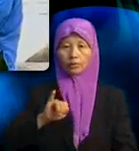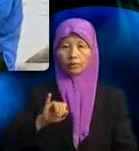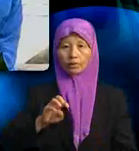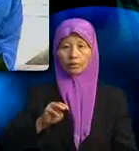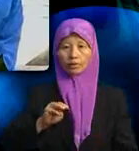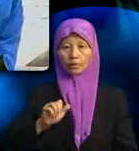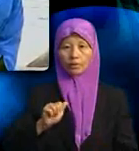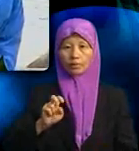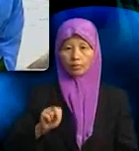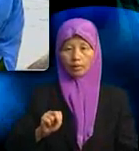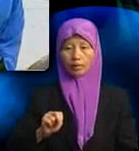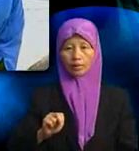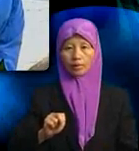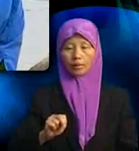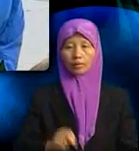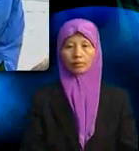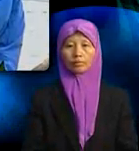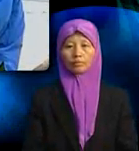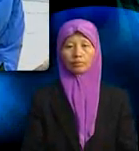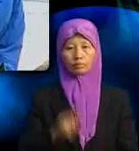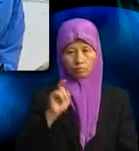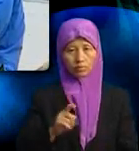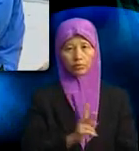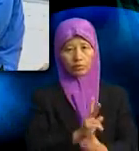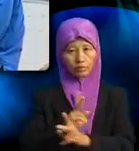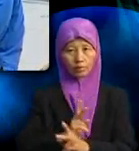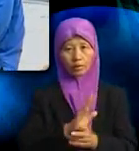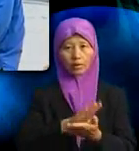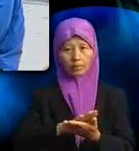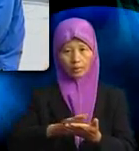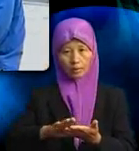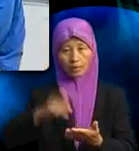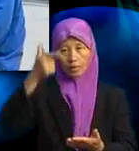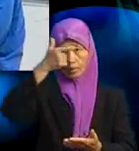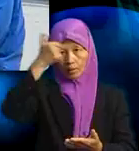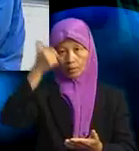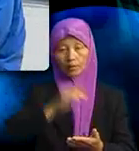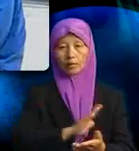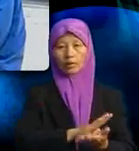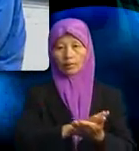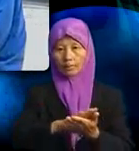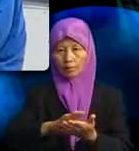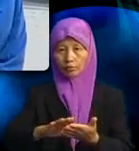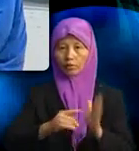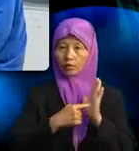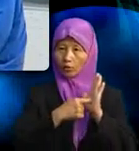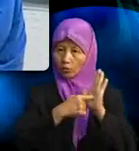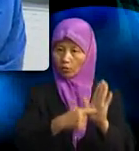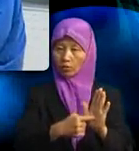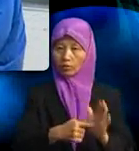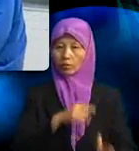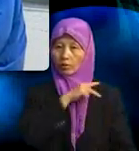adalah sebahagian daripada iman. Oleh itu adik-adik, jagalah kebersihan kerana kebersihan